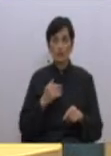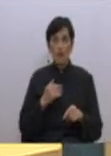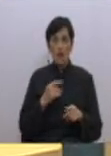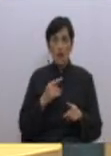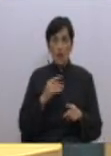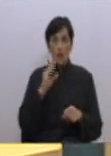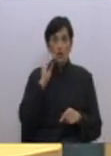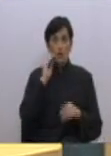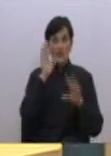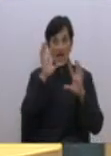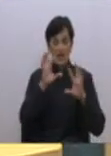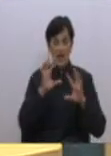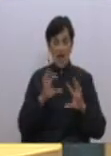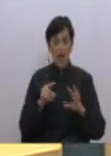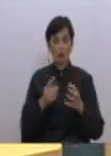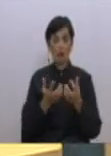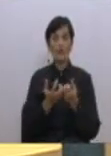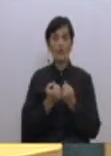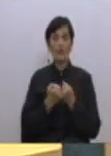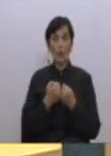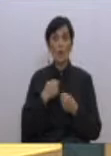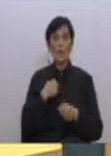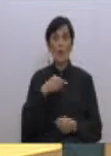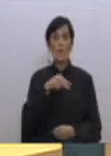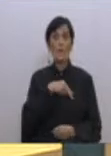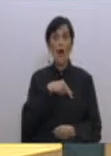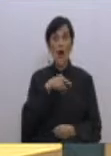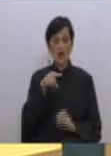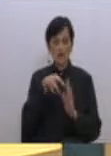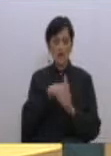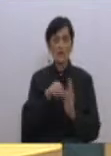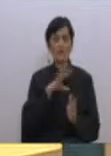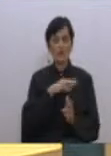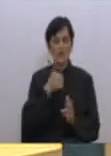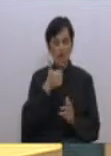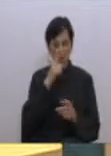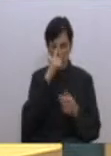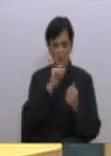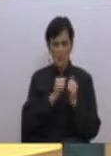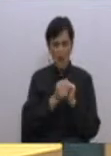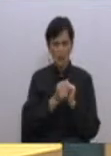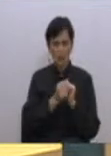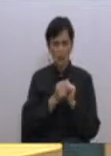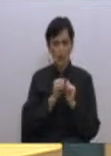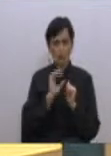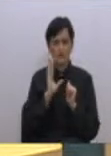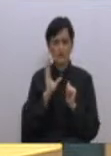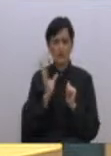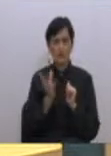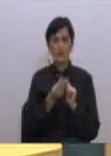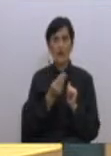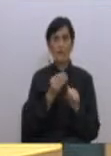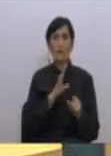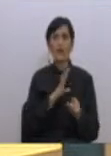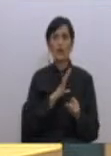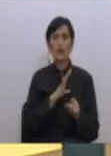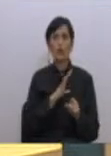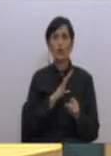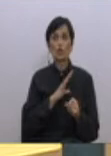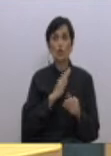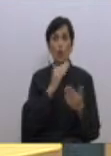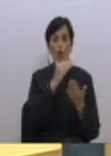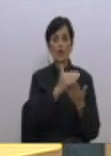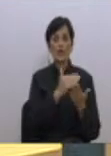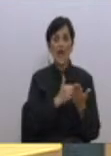Dar de ce canonul este urgent? Vigheb dit me, mașin parlamentul este urgent, dar zălien care gat maxos cu el a perin. Este că iho